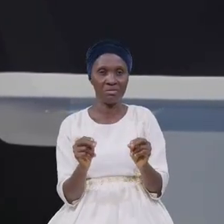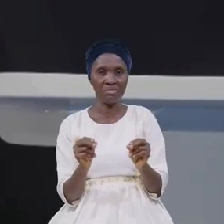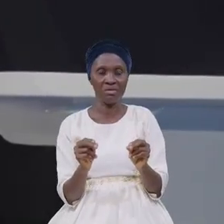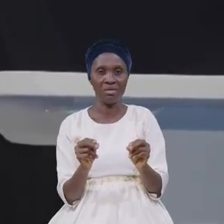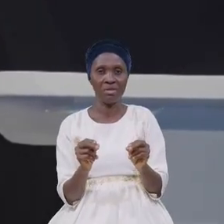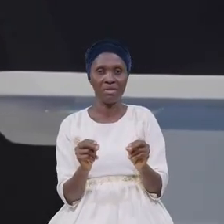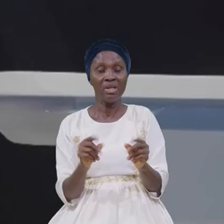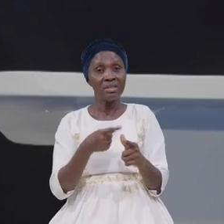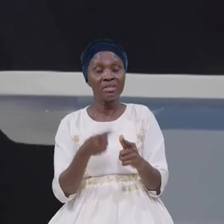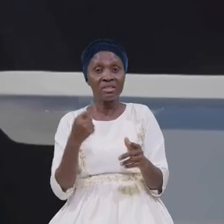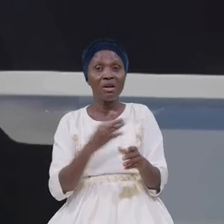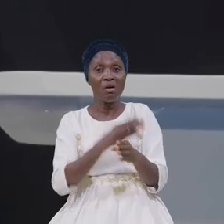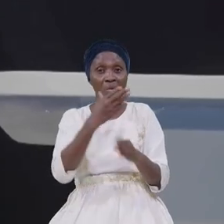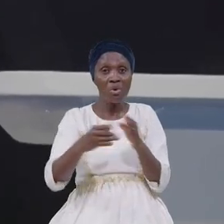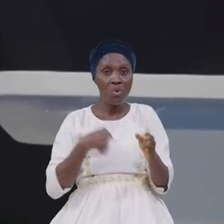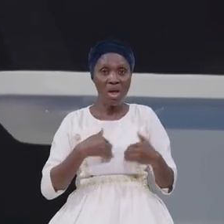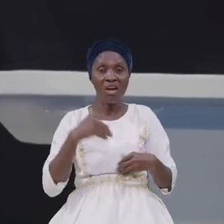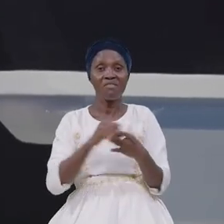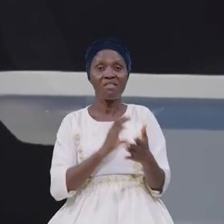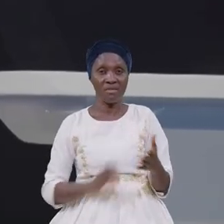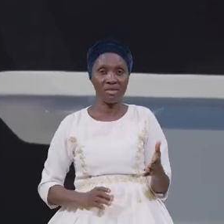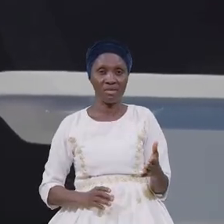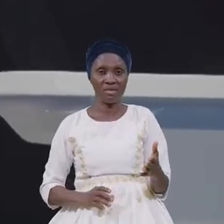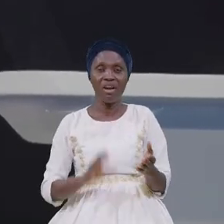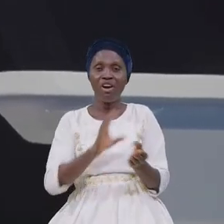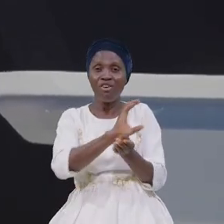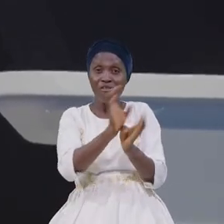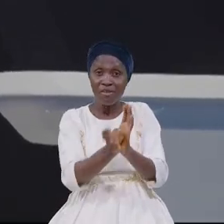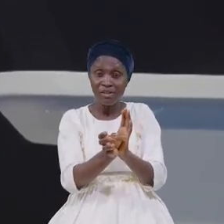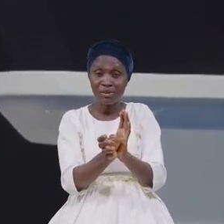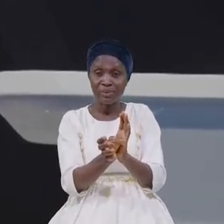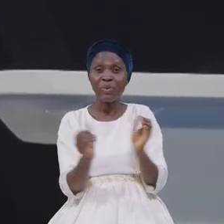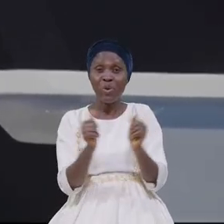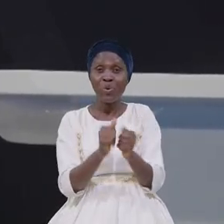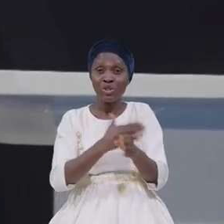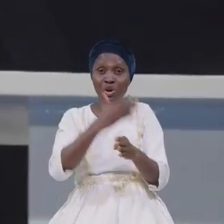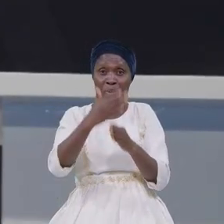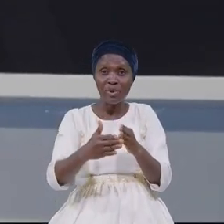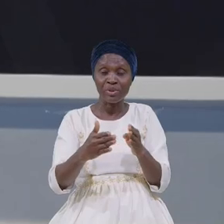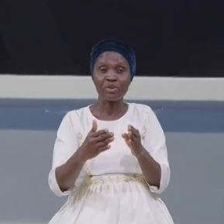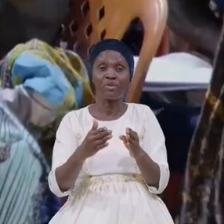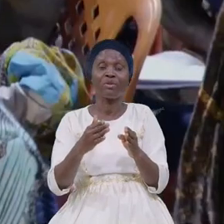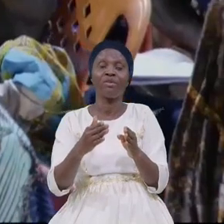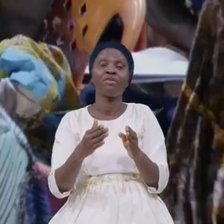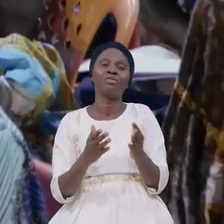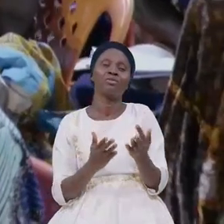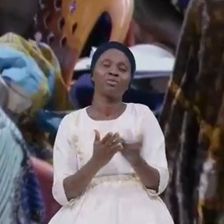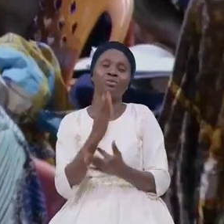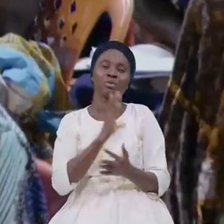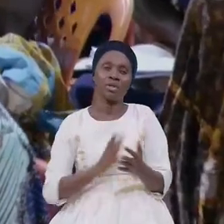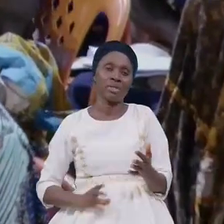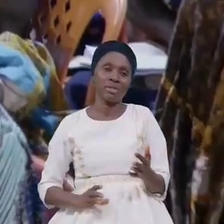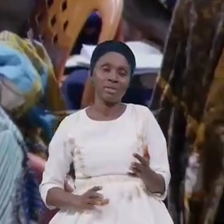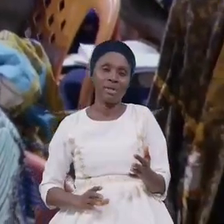main qui puisse vous offrir ce salut. La conversion complète par Christ.